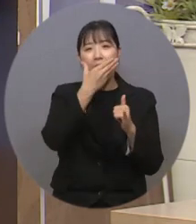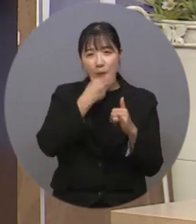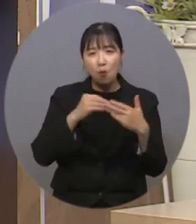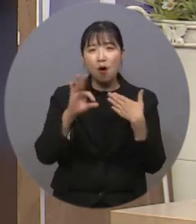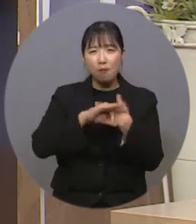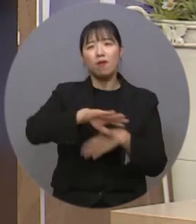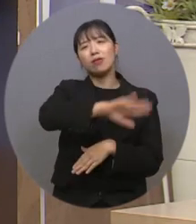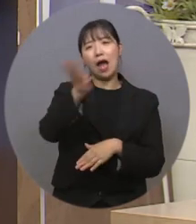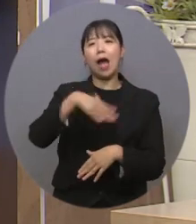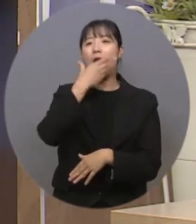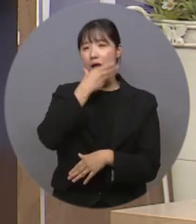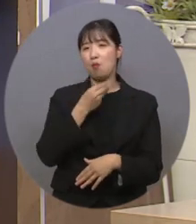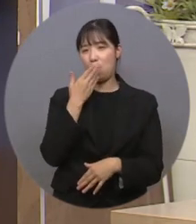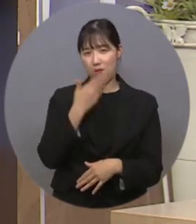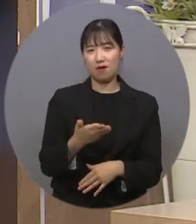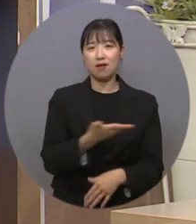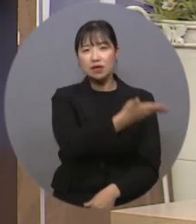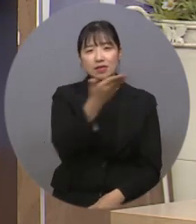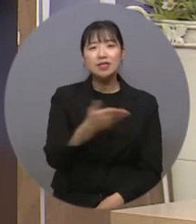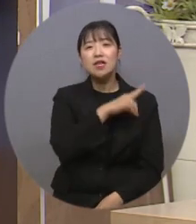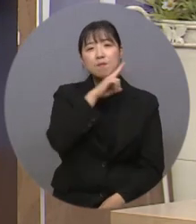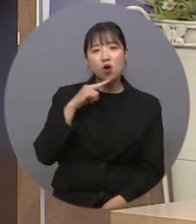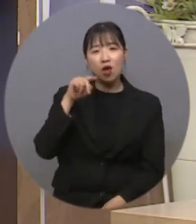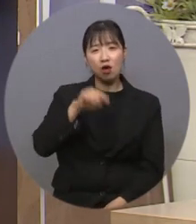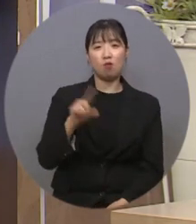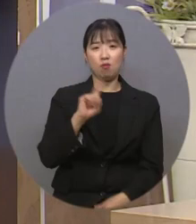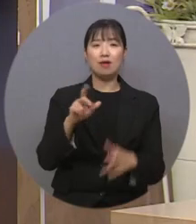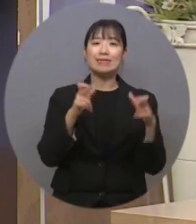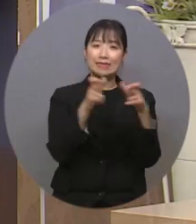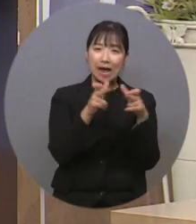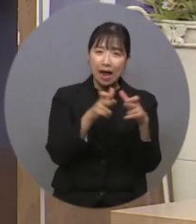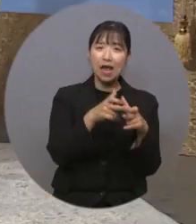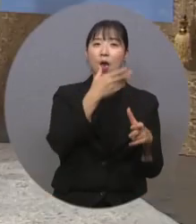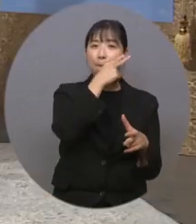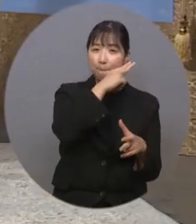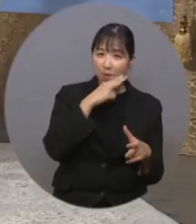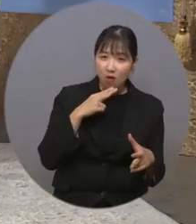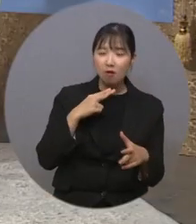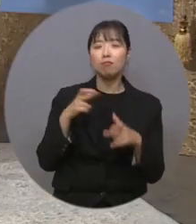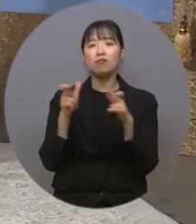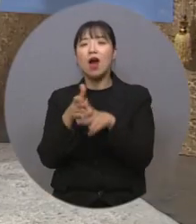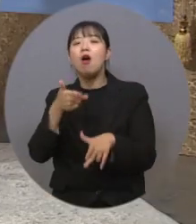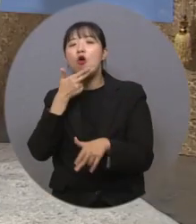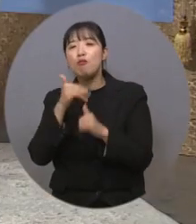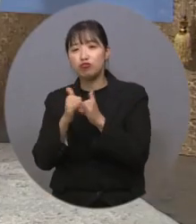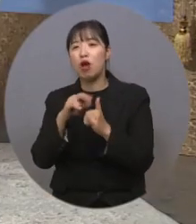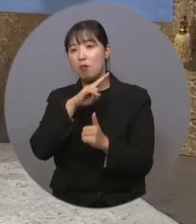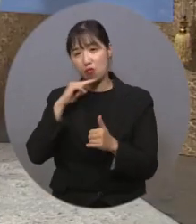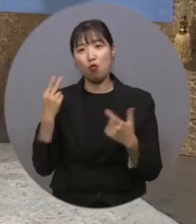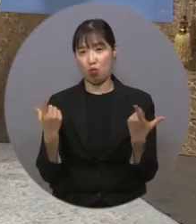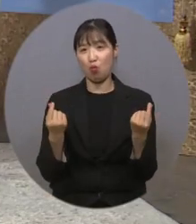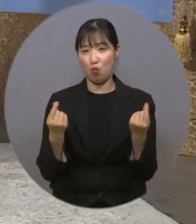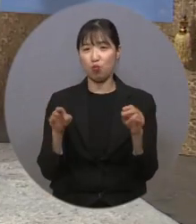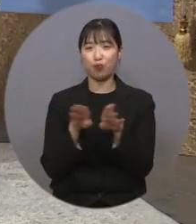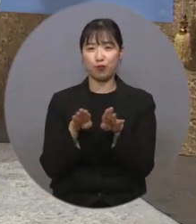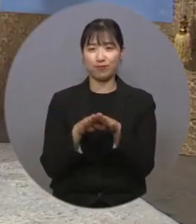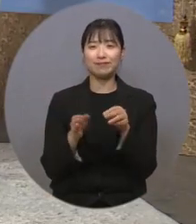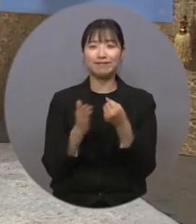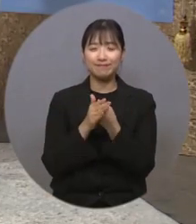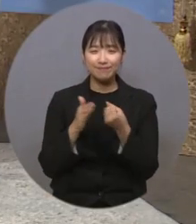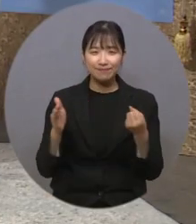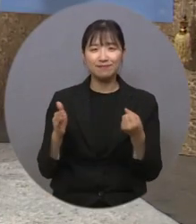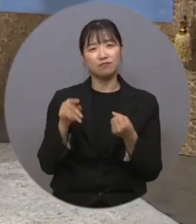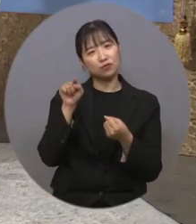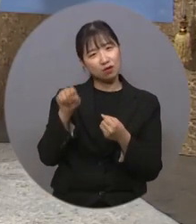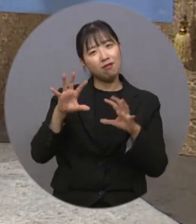세상이잖아요. 그들이 편하다는 것은 다 장애인이 편하면 또 비장애인도 편한 세상인 것이고 예, 예. 네, 그렇기 때문에